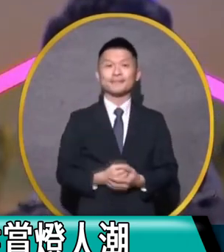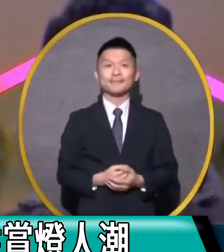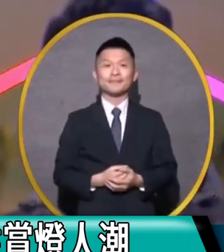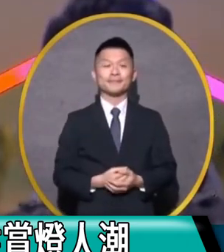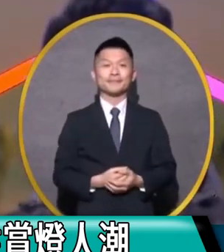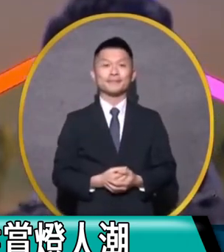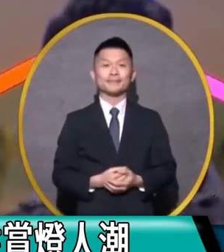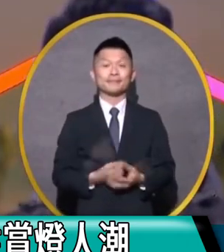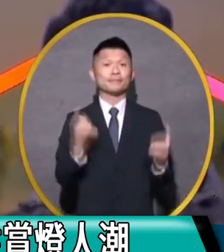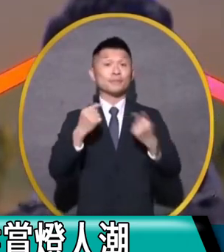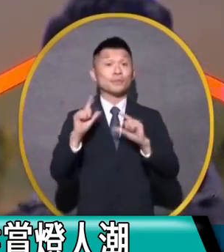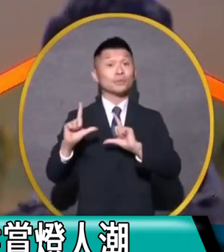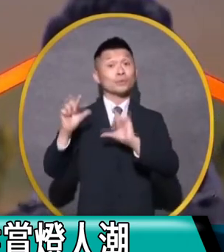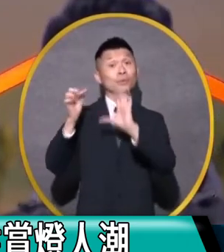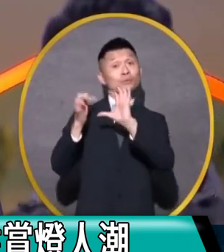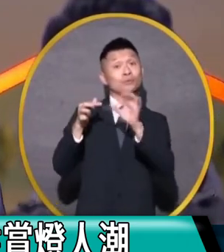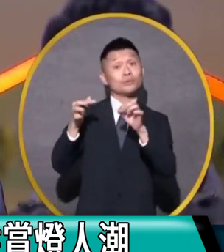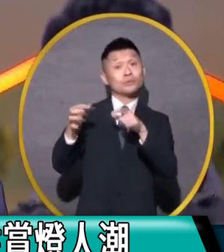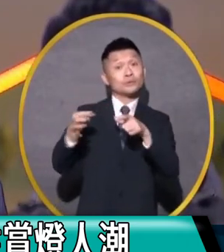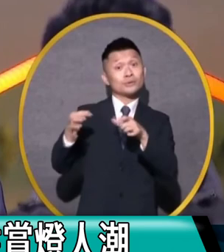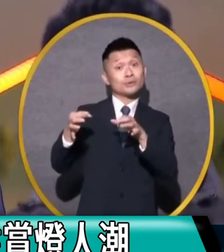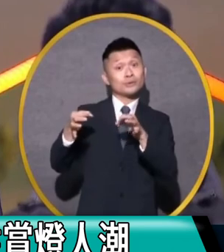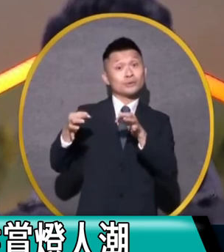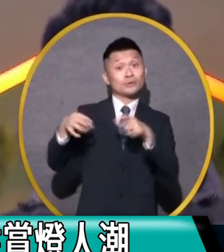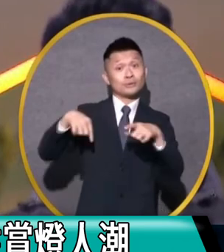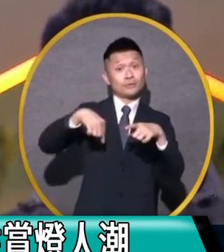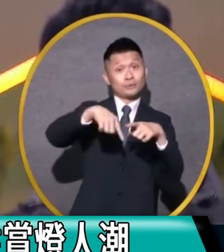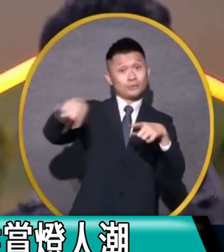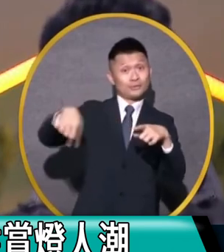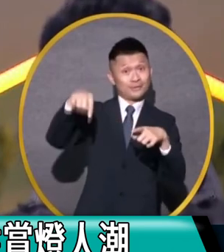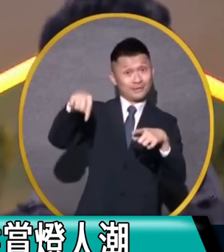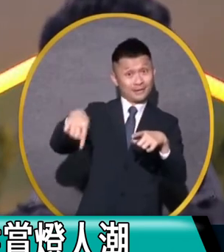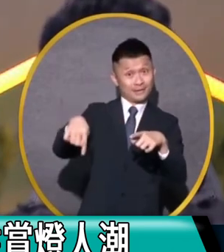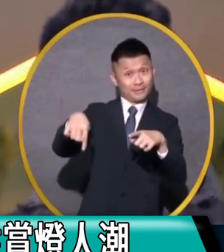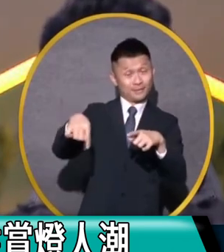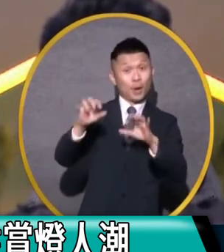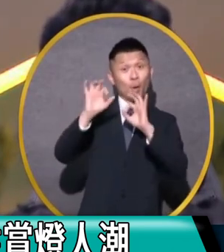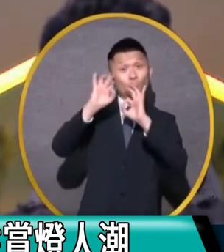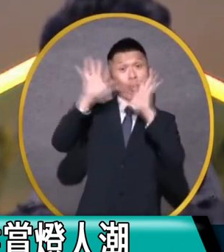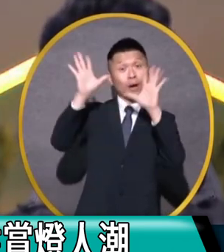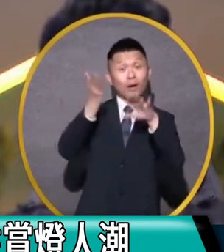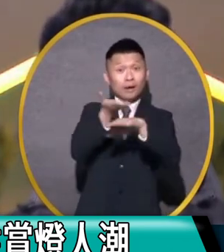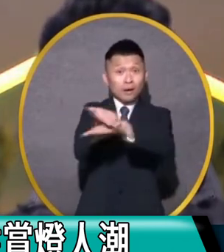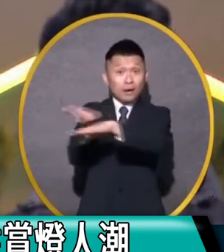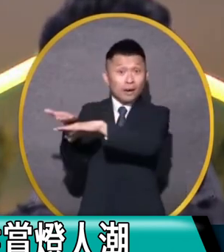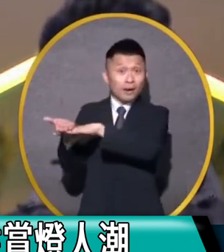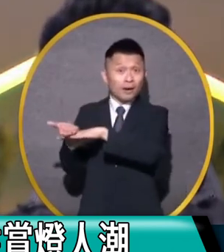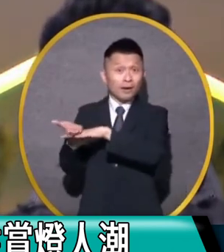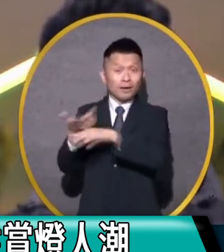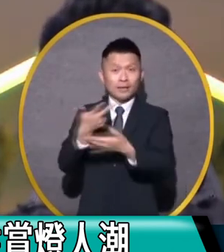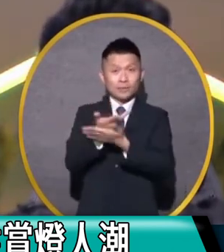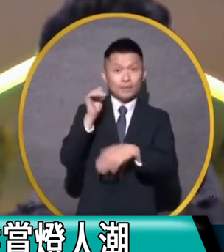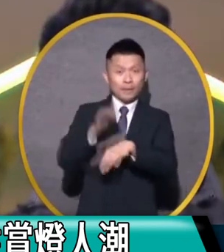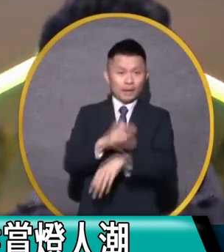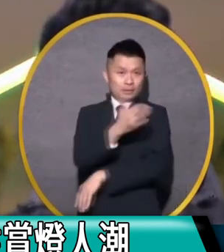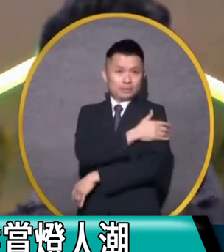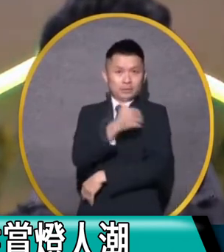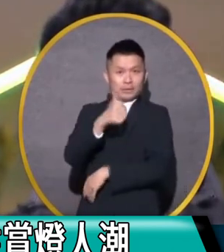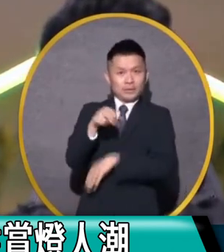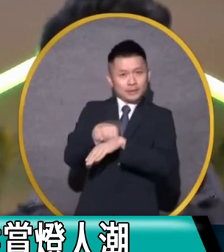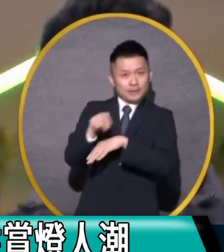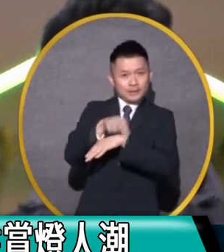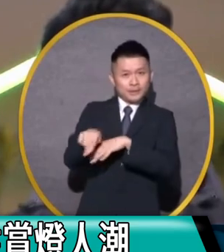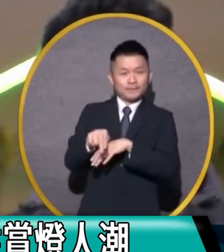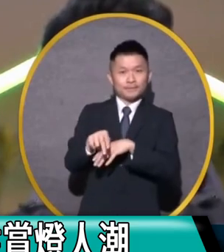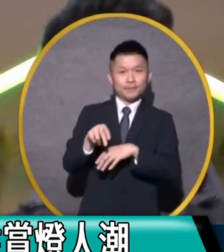们东区商圈光展区呢，装置艺术家陈普先生打造的